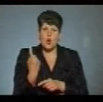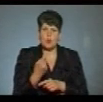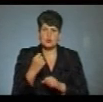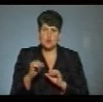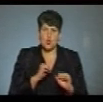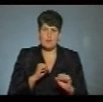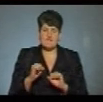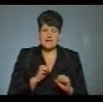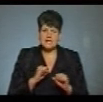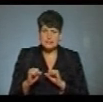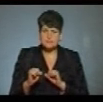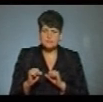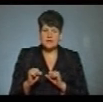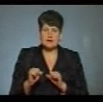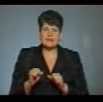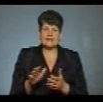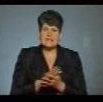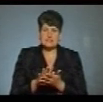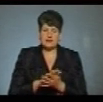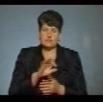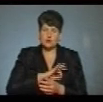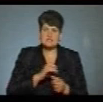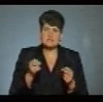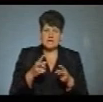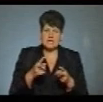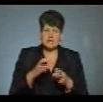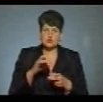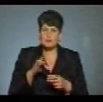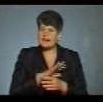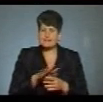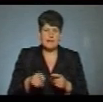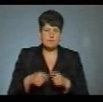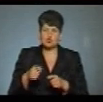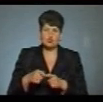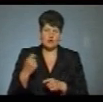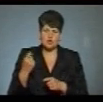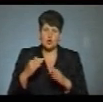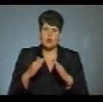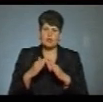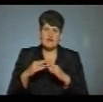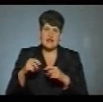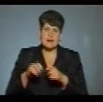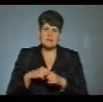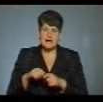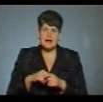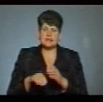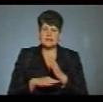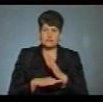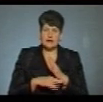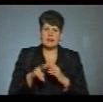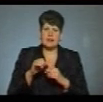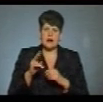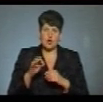управління. Для дезінфекції використовувалась спеціальна суміш, яка не пошкоджує будівельні матеріали, деревину,